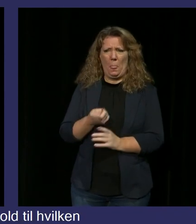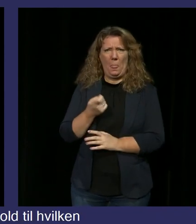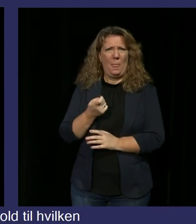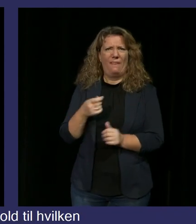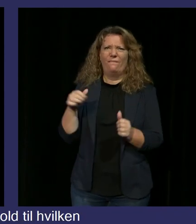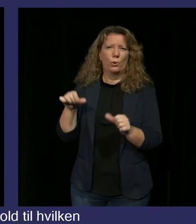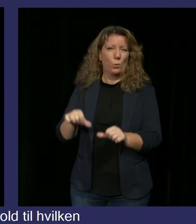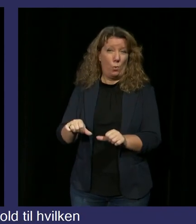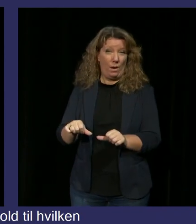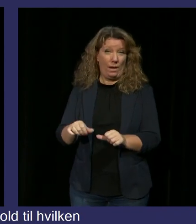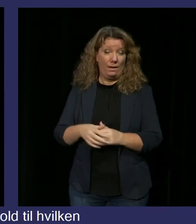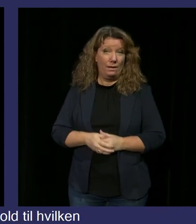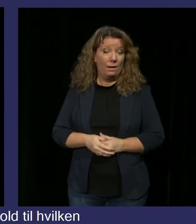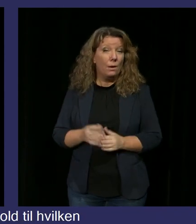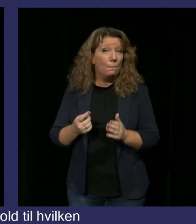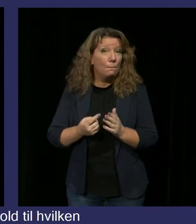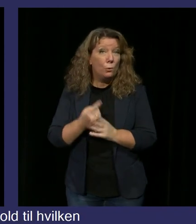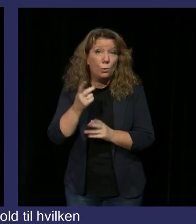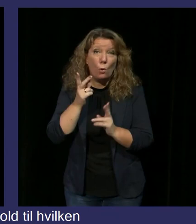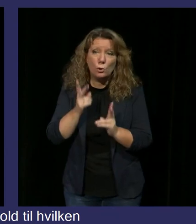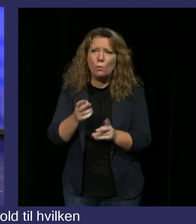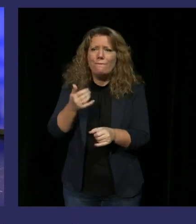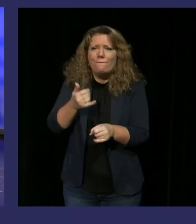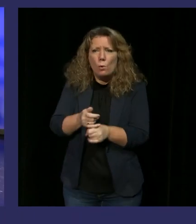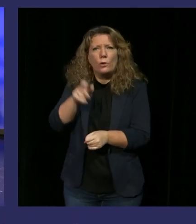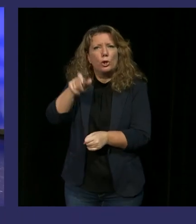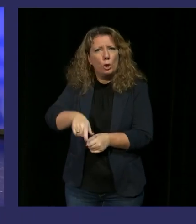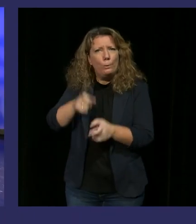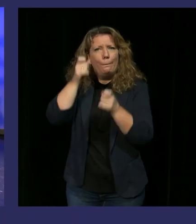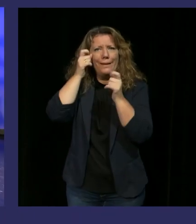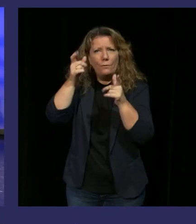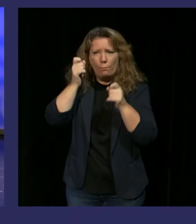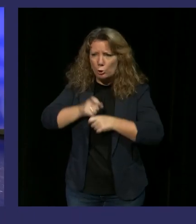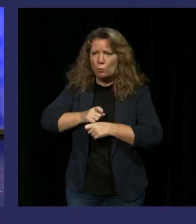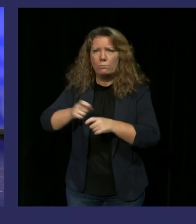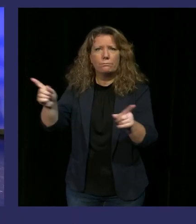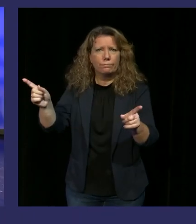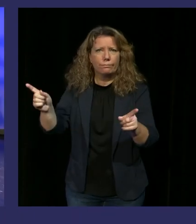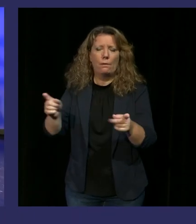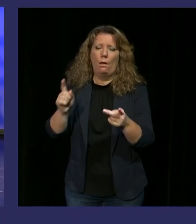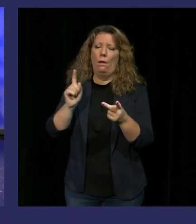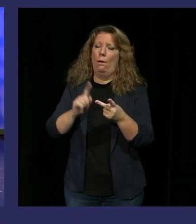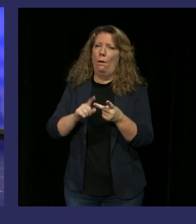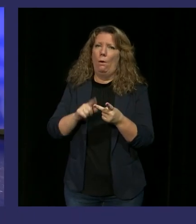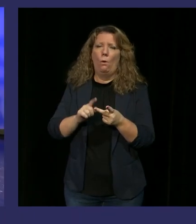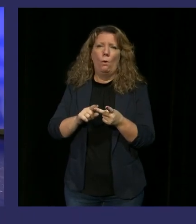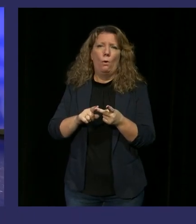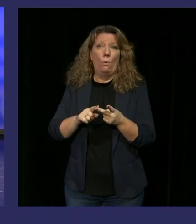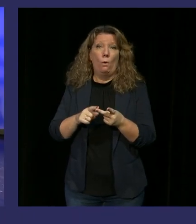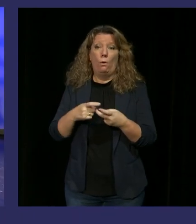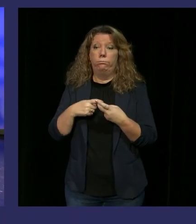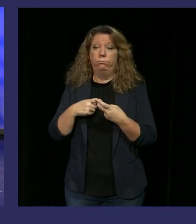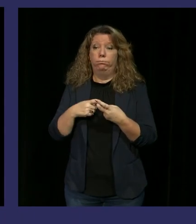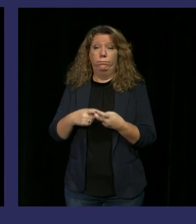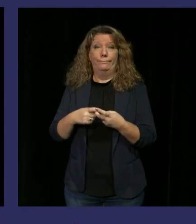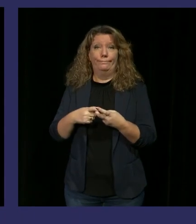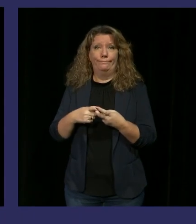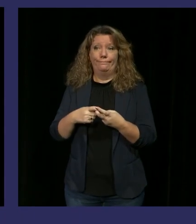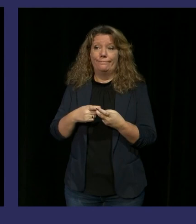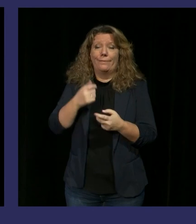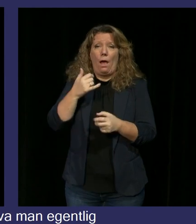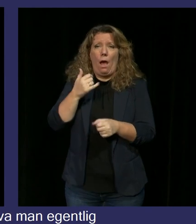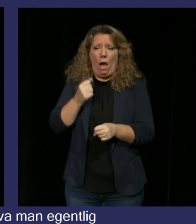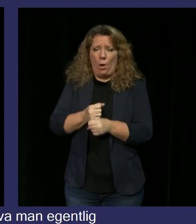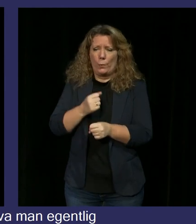kan selvfølgelig også være I forhold til hvilken type informasjon som sendes ut, men også knyttet til dialogen med